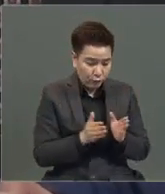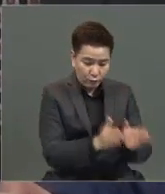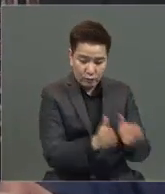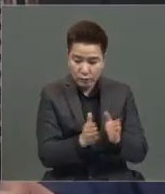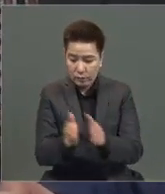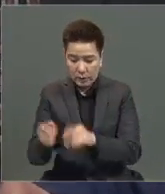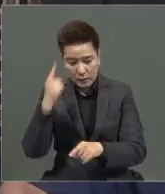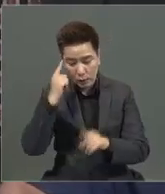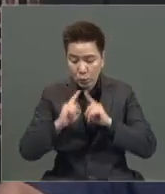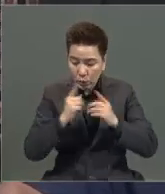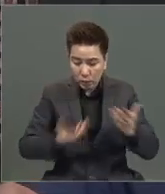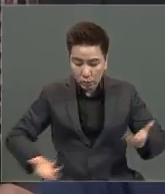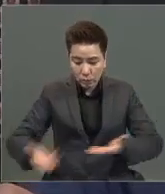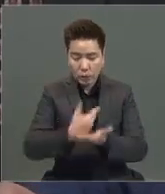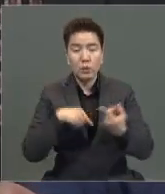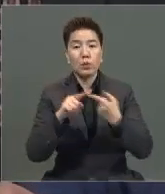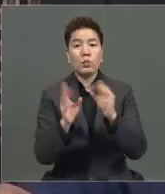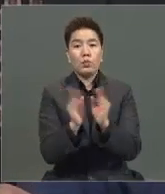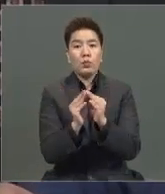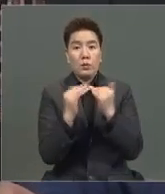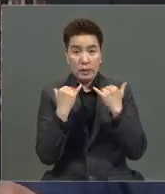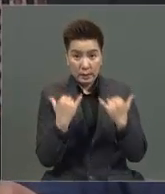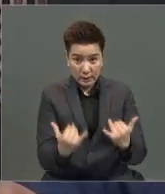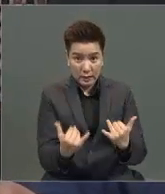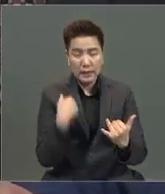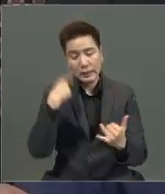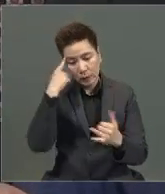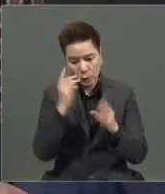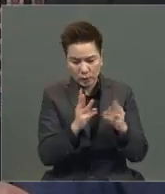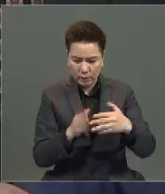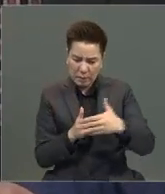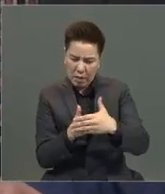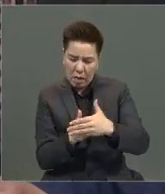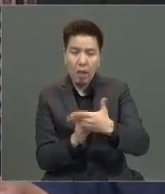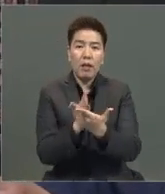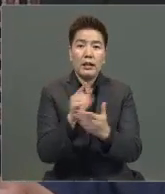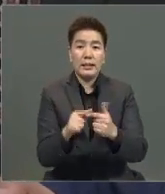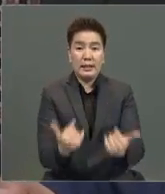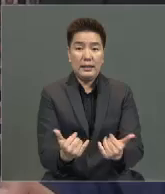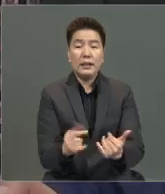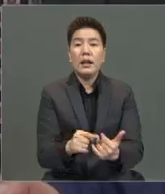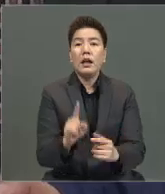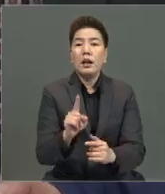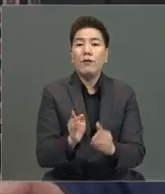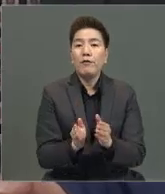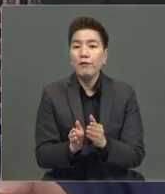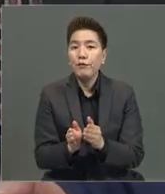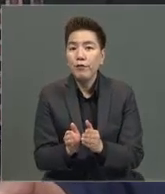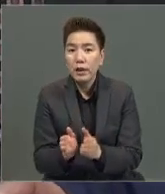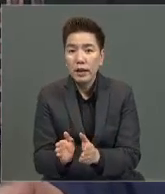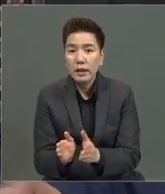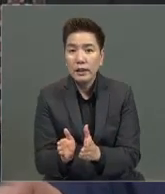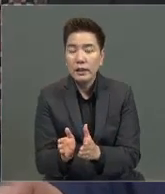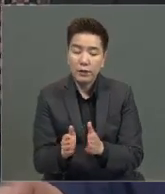าพูดกันในที่ประชุมนะครับแล้วก็หาทางออกร่วมกันโดยฝ่าย